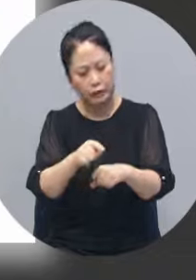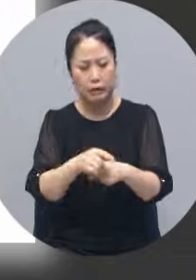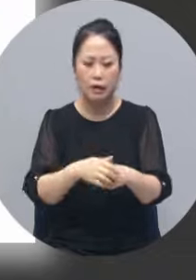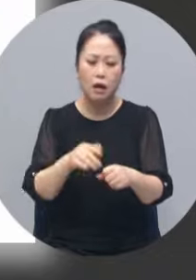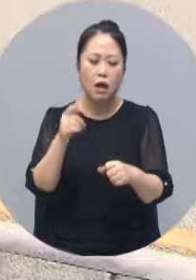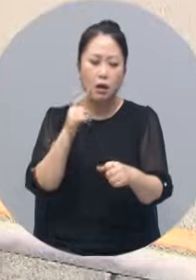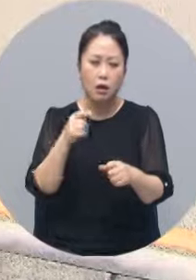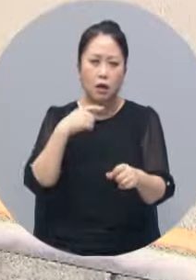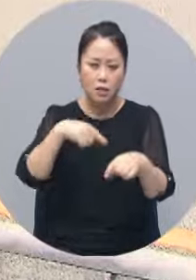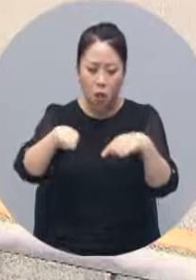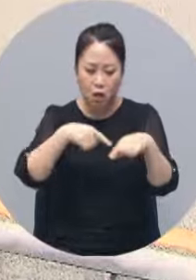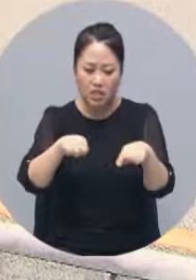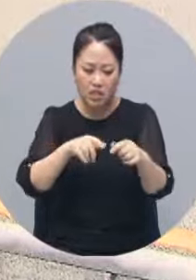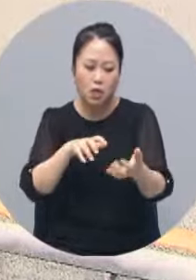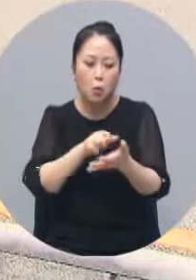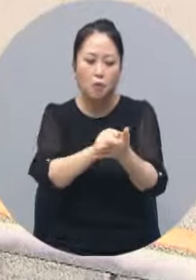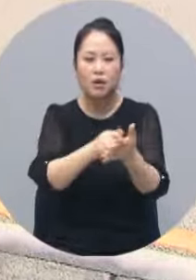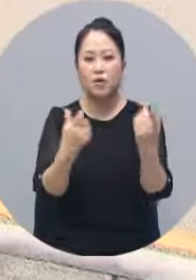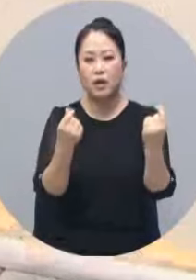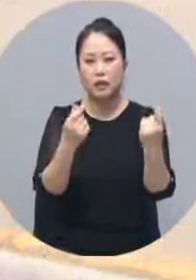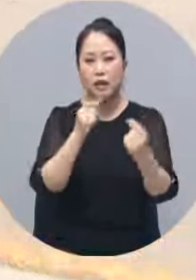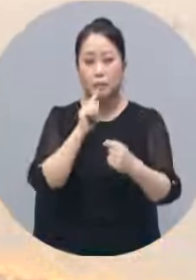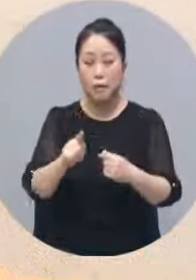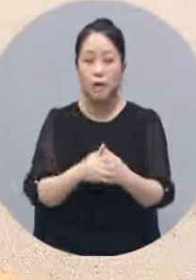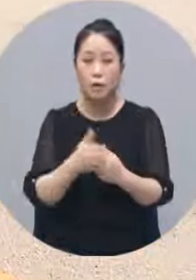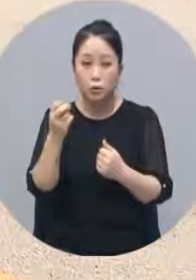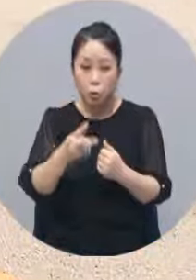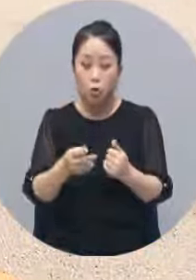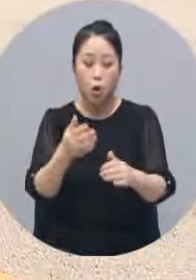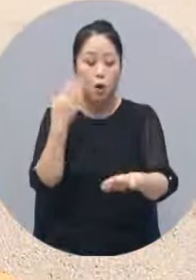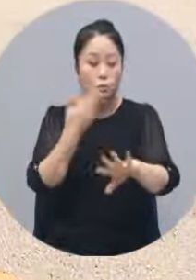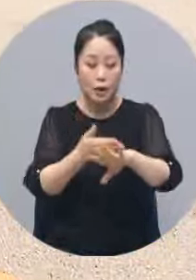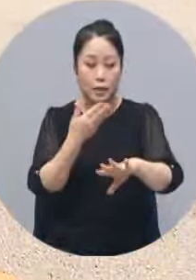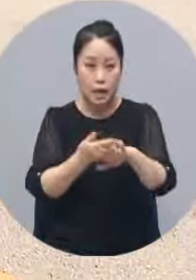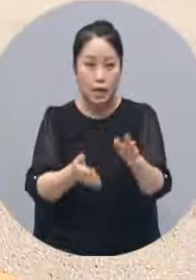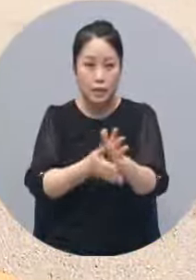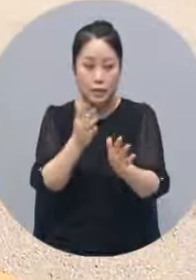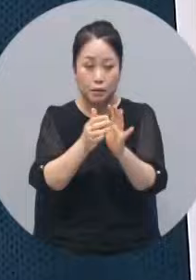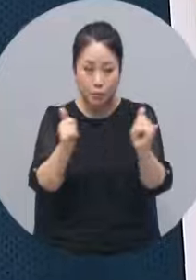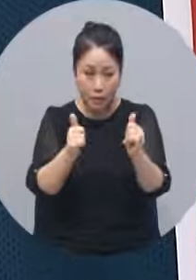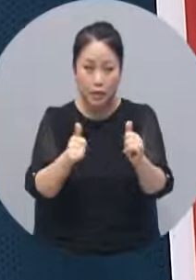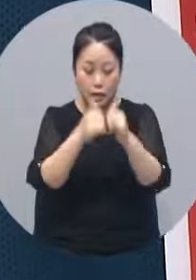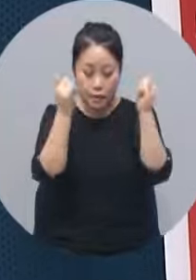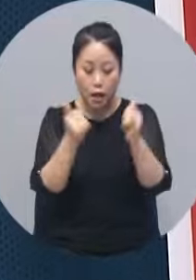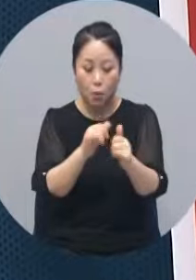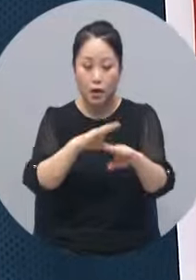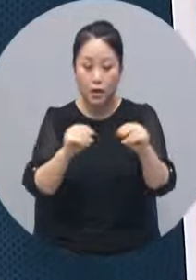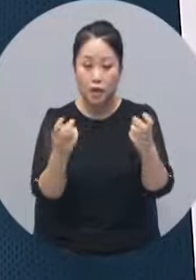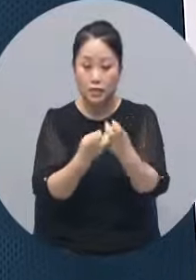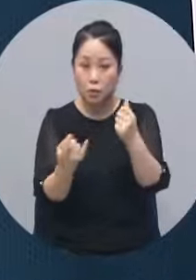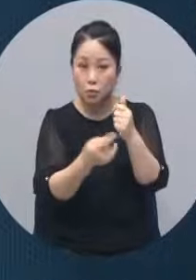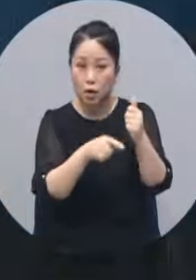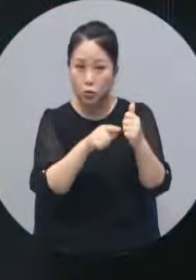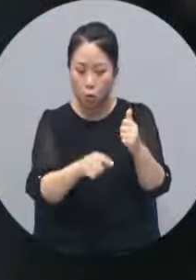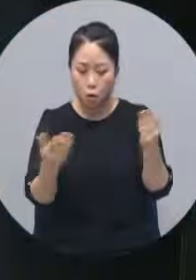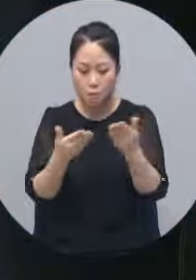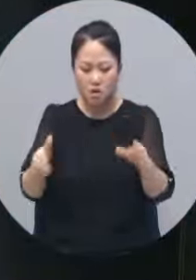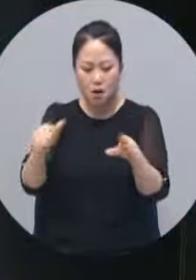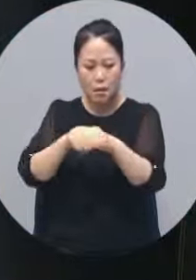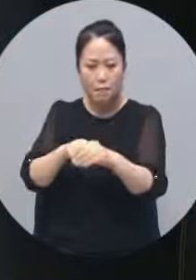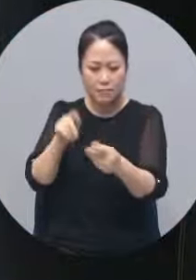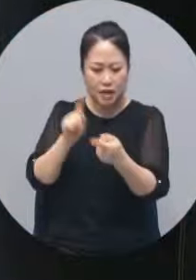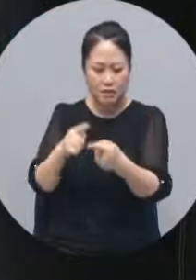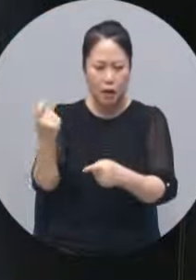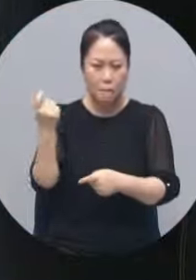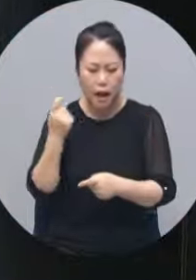부인했습니다. 한편 유치 반대 부산 시민 사회 대책위도 업무 협약 체결 소식이 전해지자 밀실 행정과